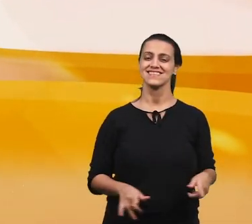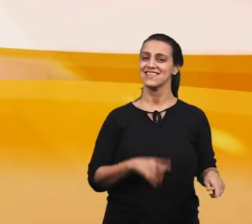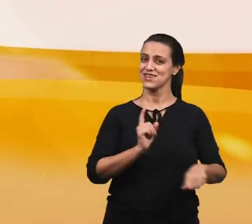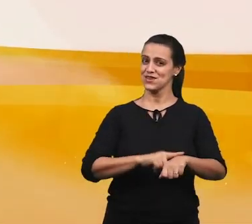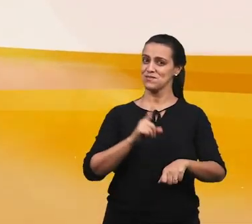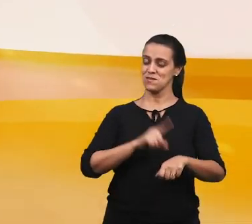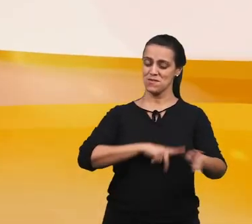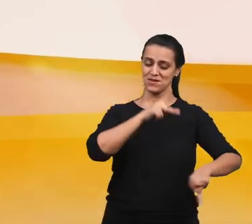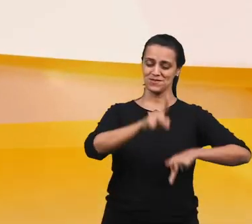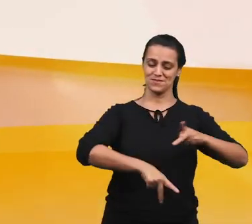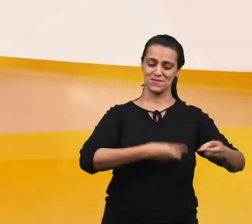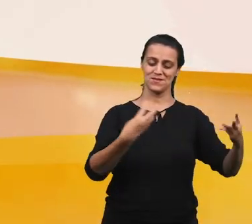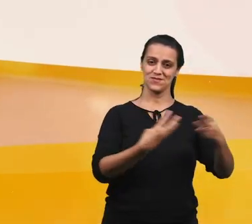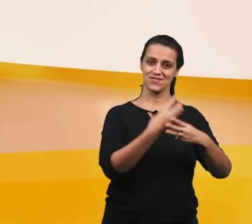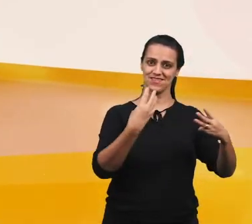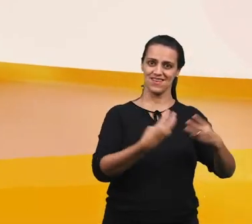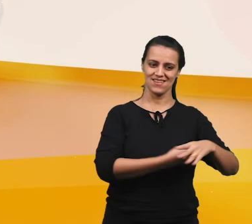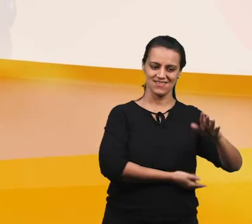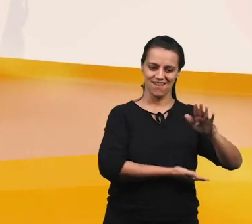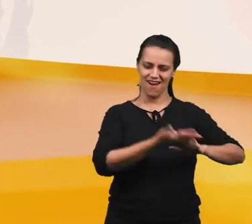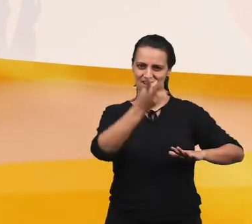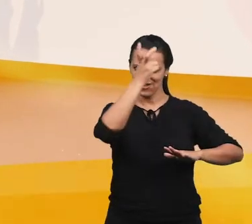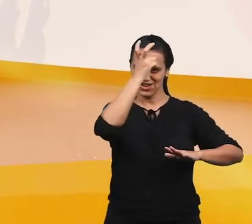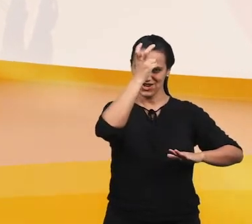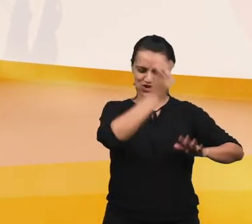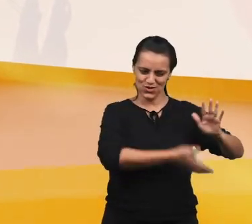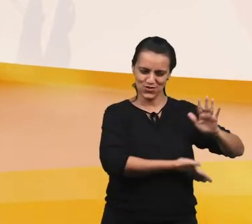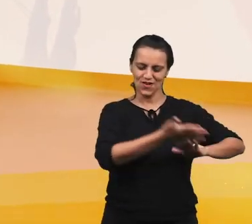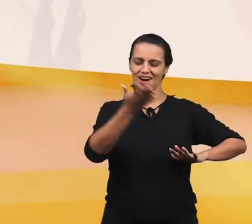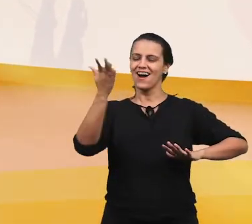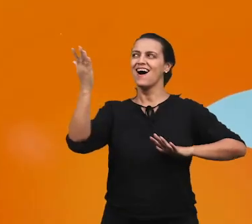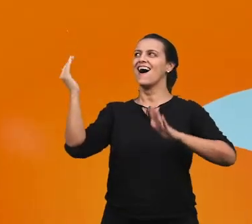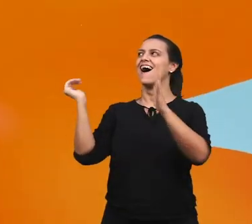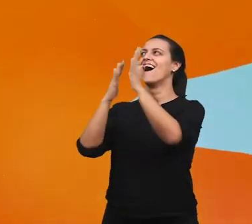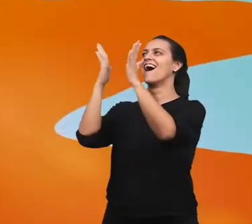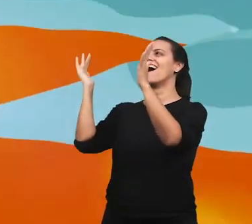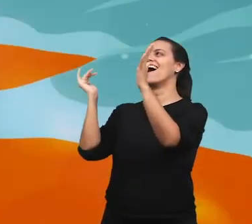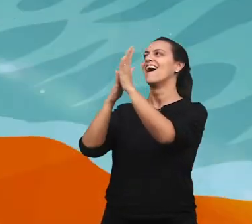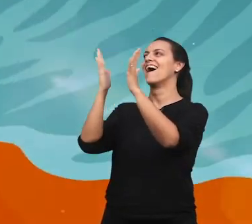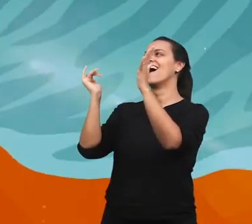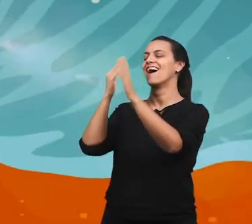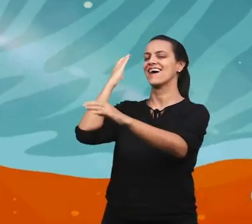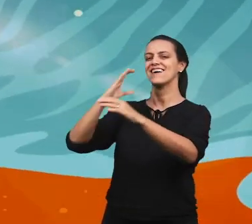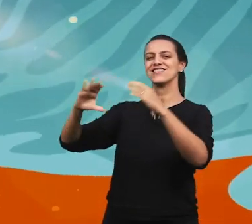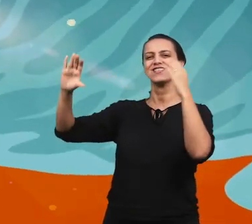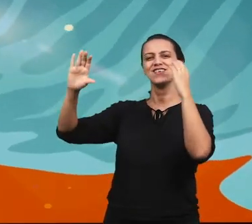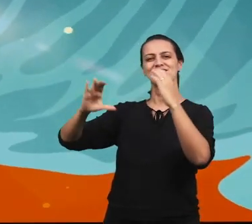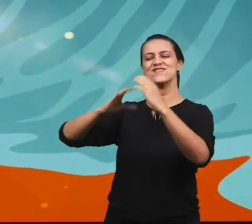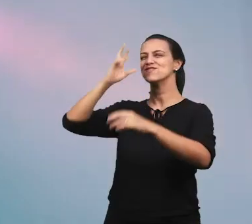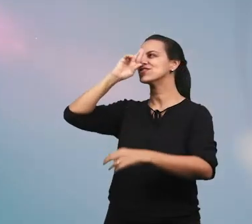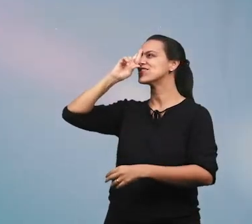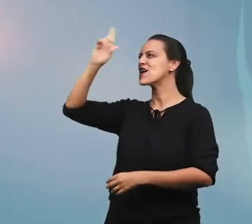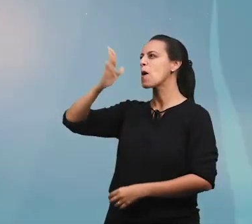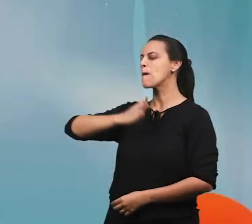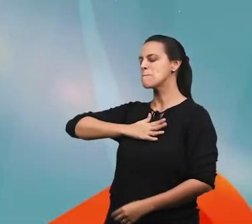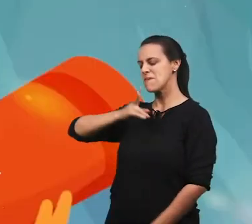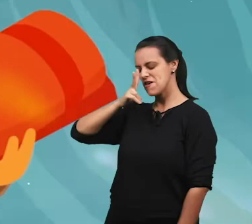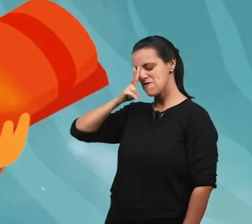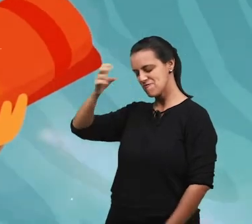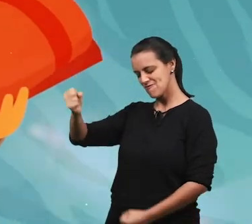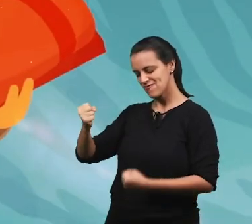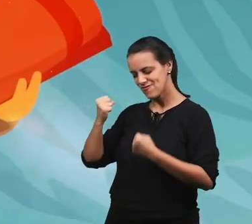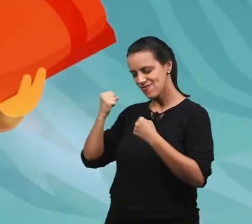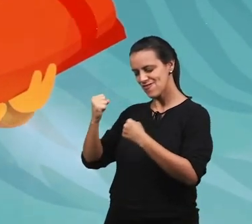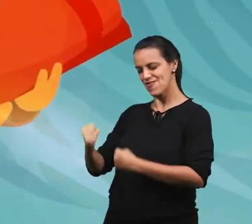Когда Израиль вышел из Египта, Израиль воспел хвалу. Господь